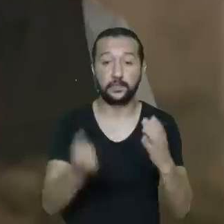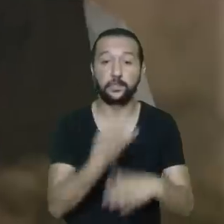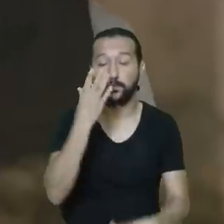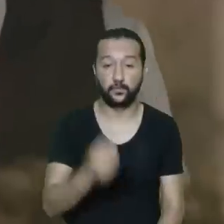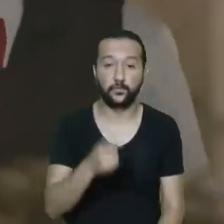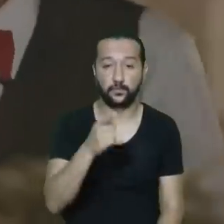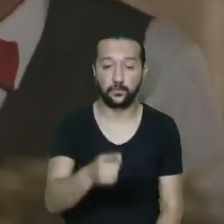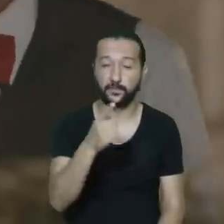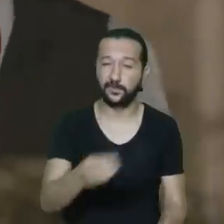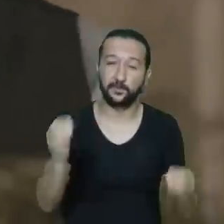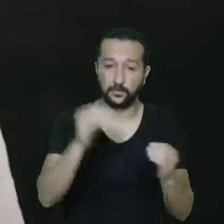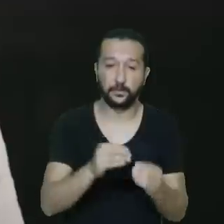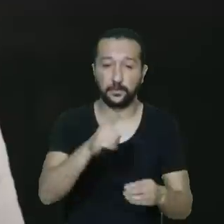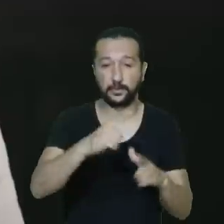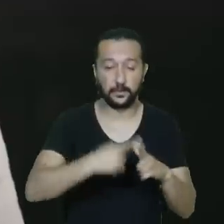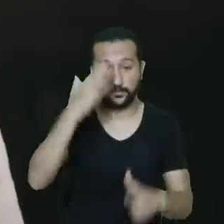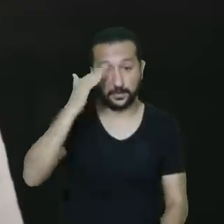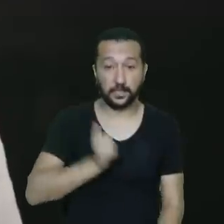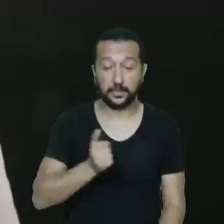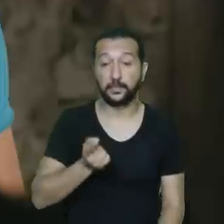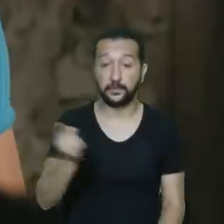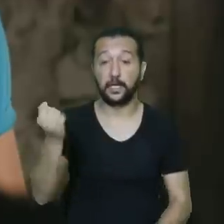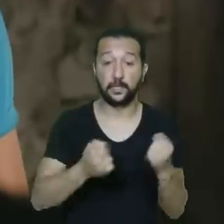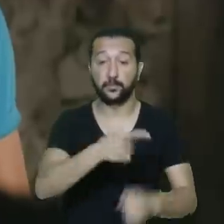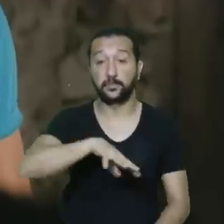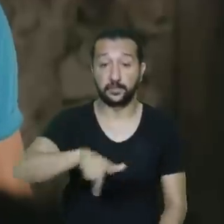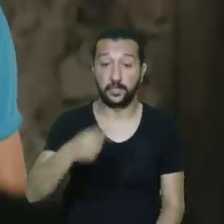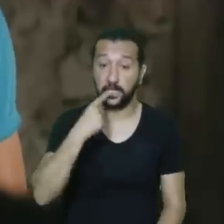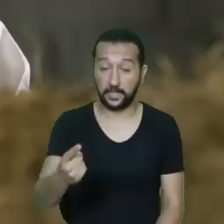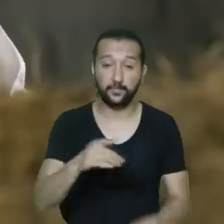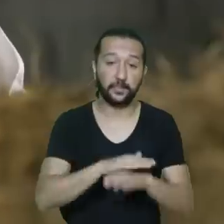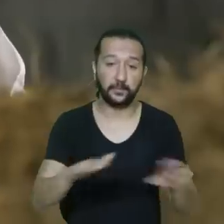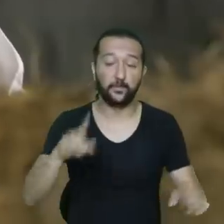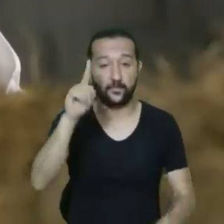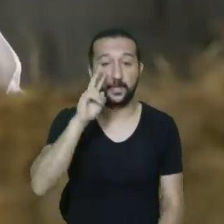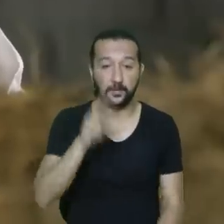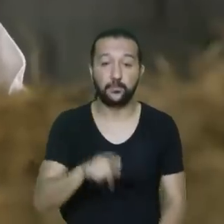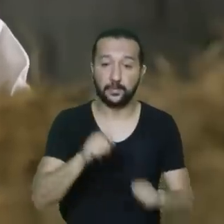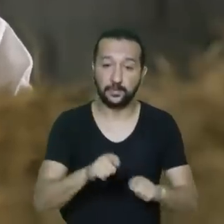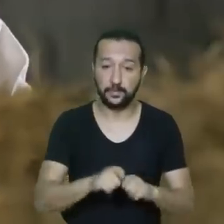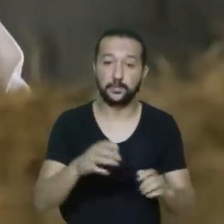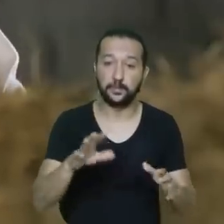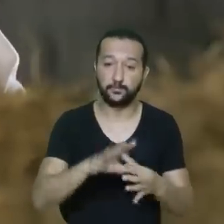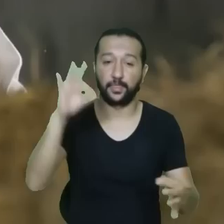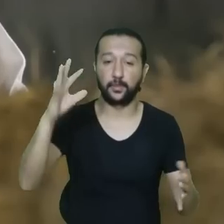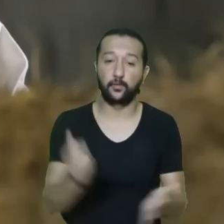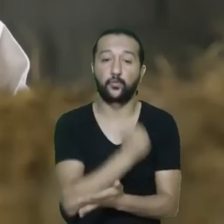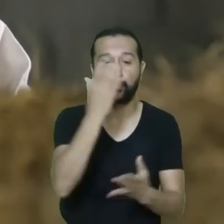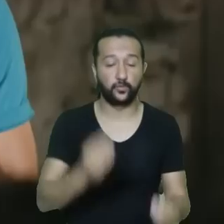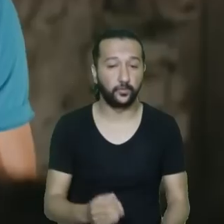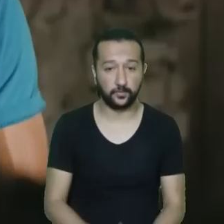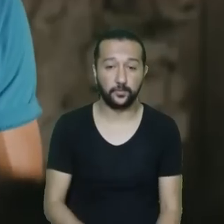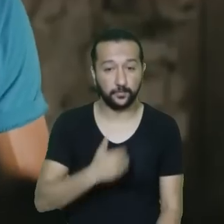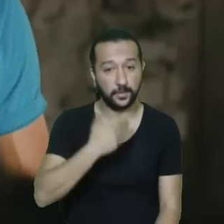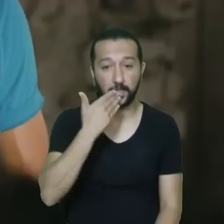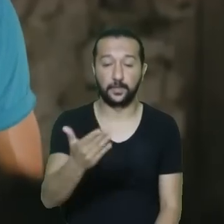vallahi. Bir de üstün jandarmayı arayıp arabamız çalın dedik mi? Vallahi bu işten tereyağından kıl şeker gibi